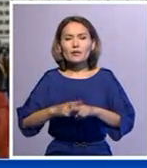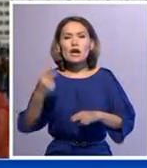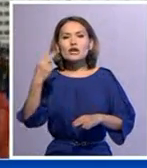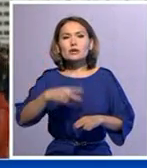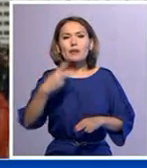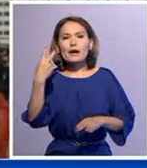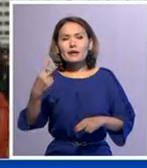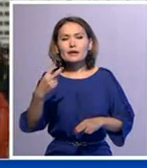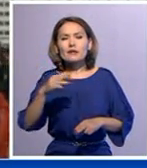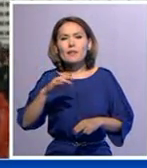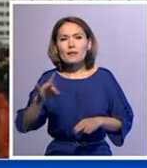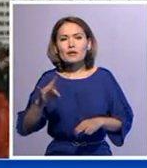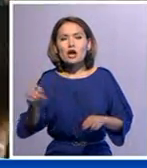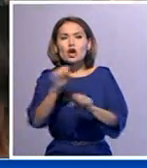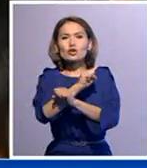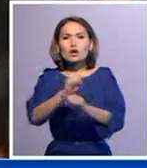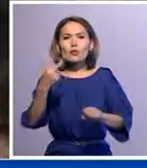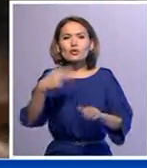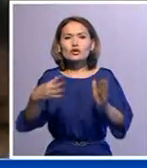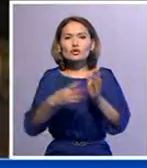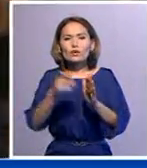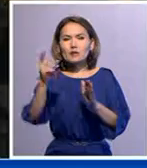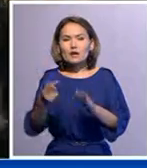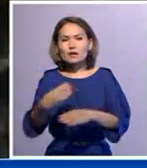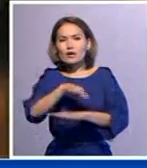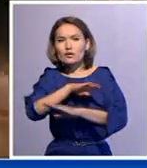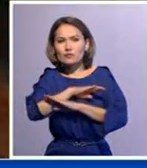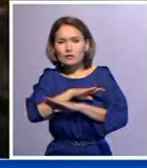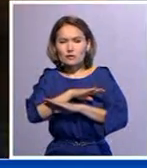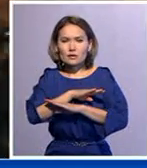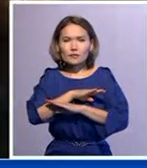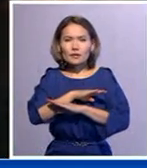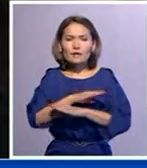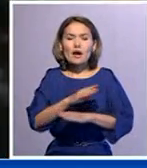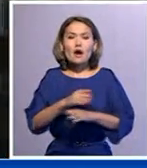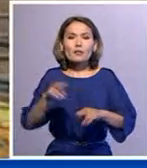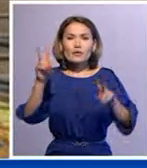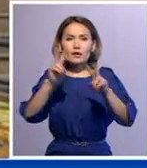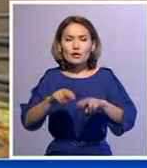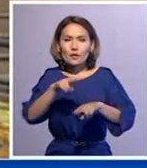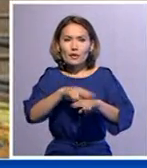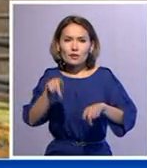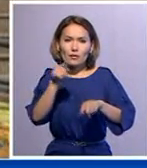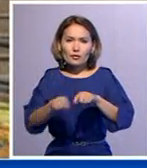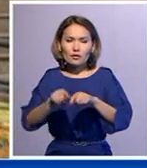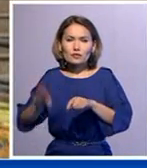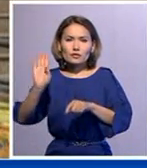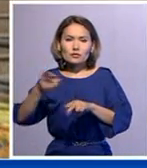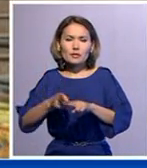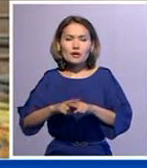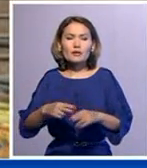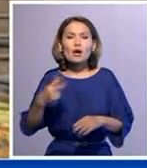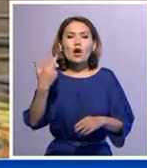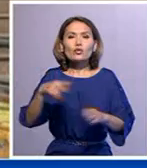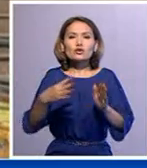мамырдың 22-сінде жойқын жарылыстан 39 адам қаза тапқаннан кейін басталды. Өткен айда 200-ден астам адам лаңкестікке қатысы бар деген